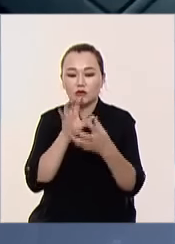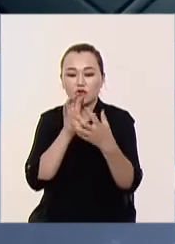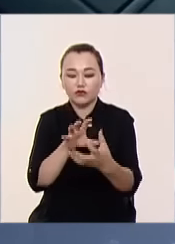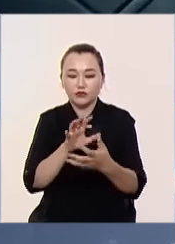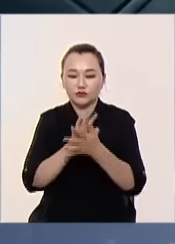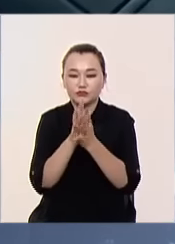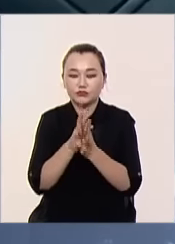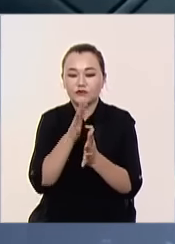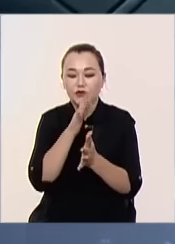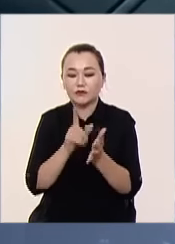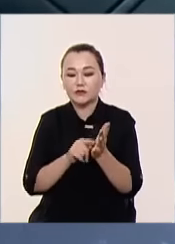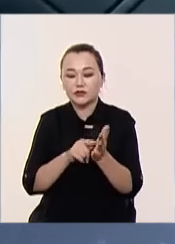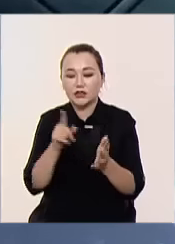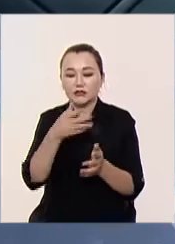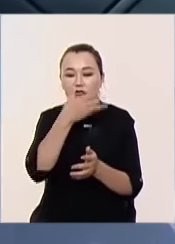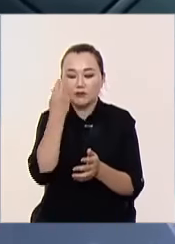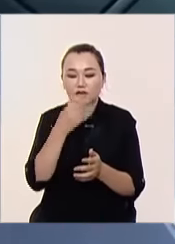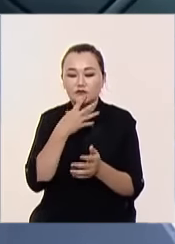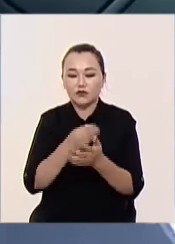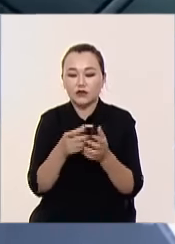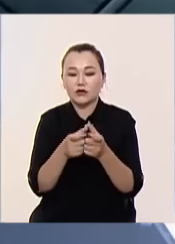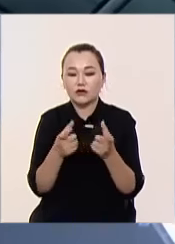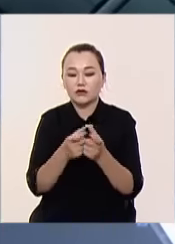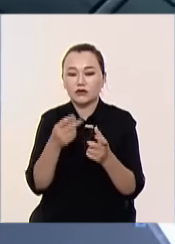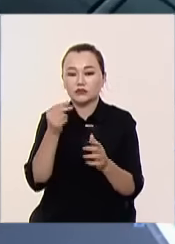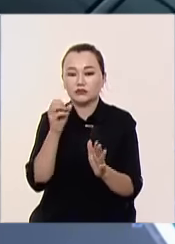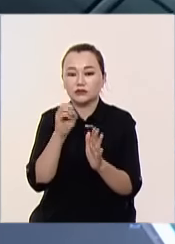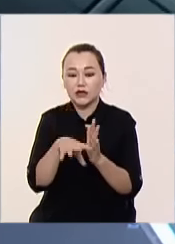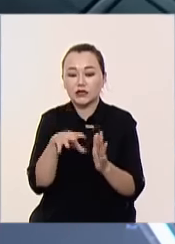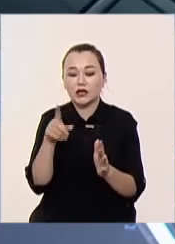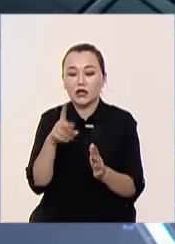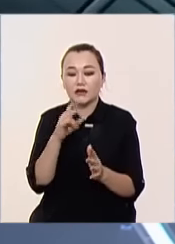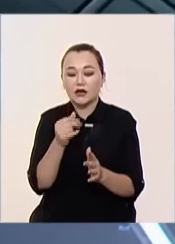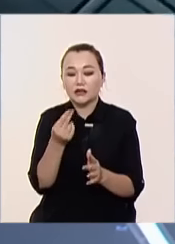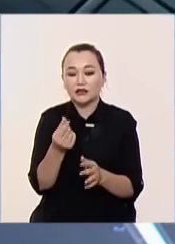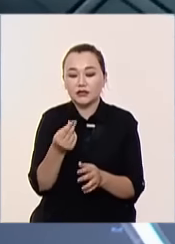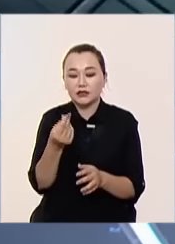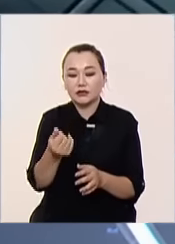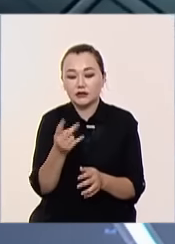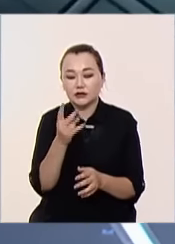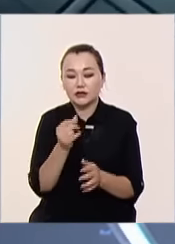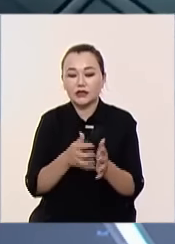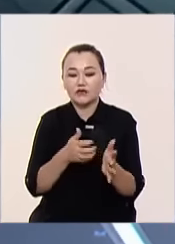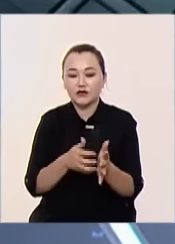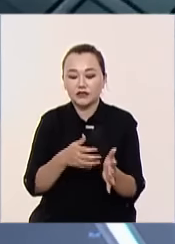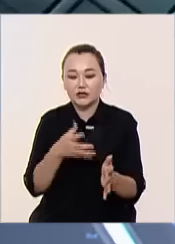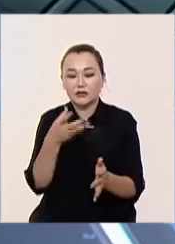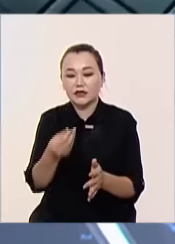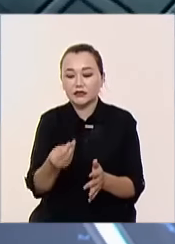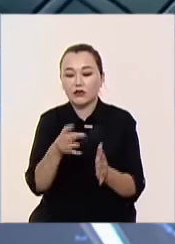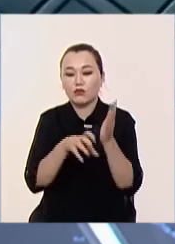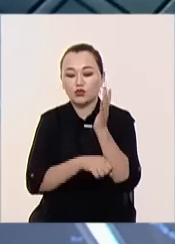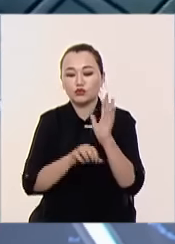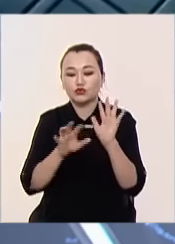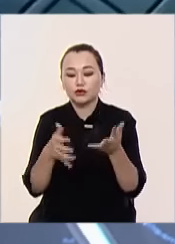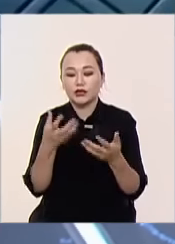словам пенсионерки, она забыла пополнить свою транспортную карточку, а наличных денег на проезд не хватило. После